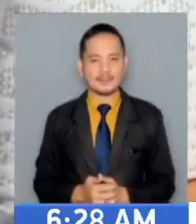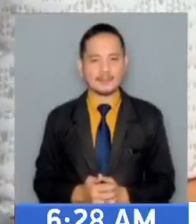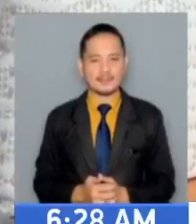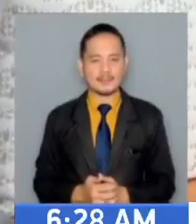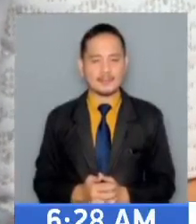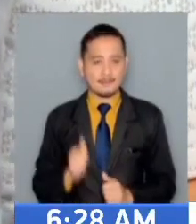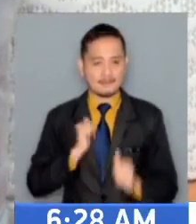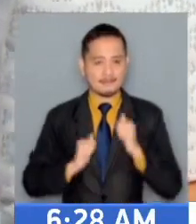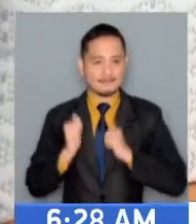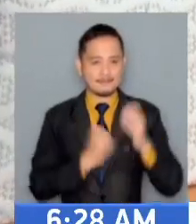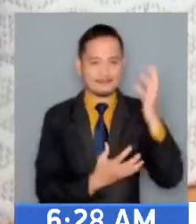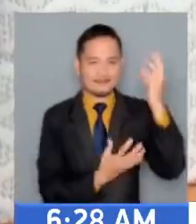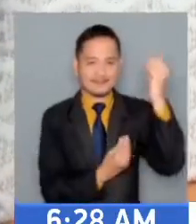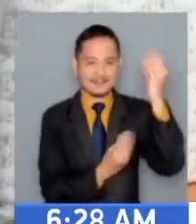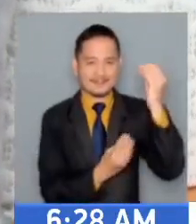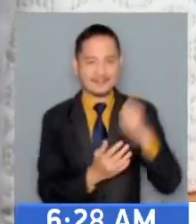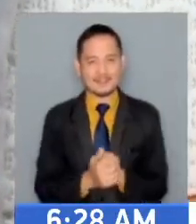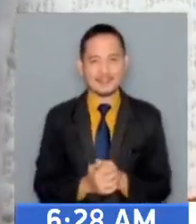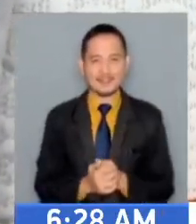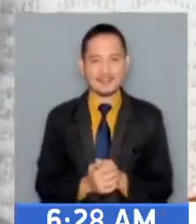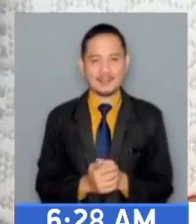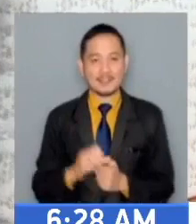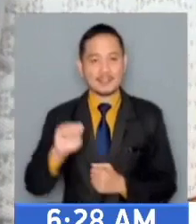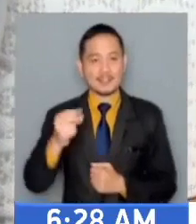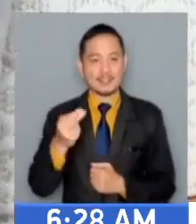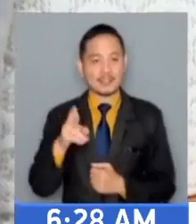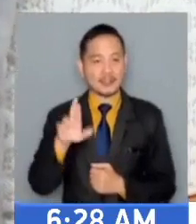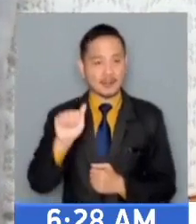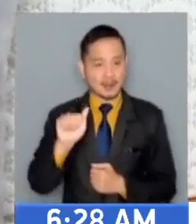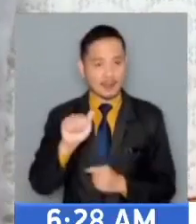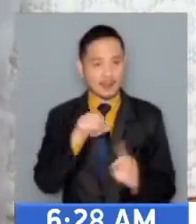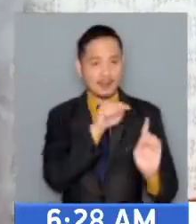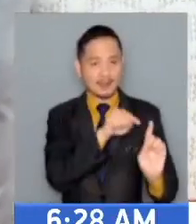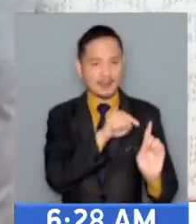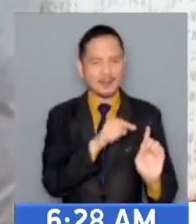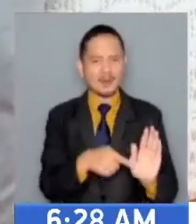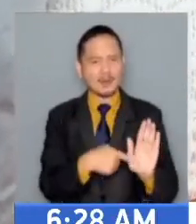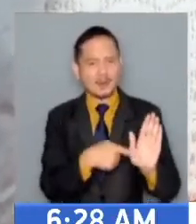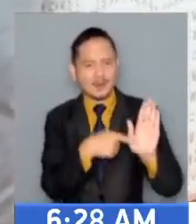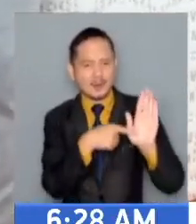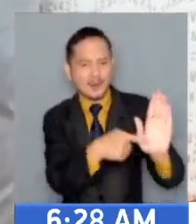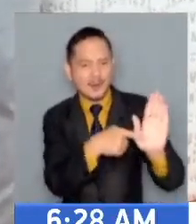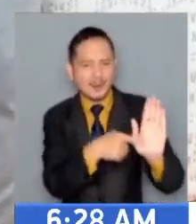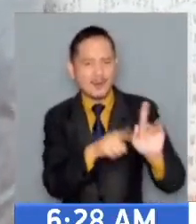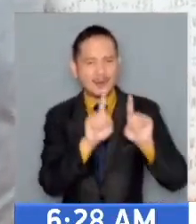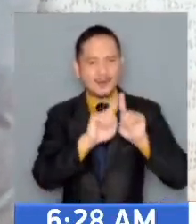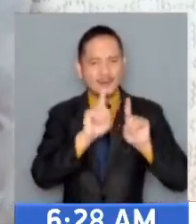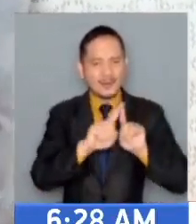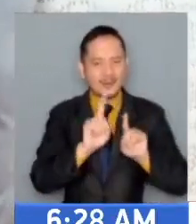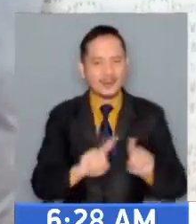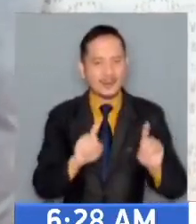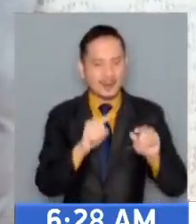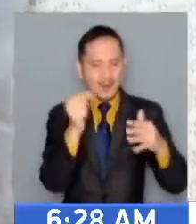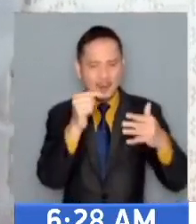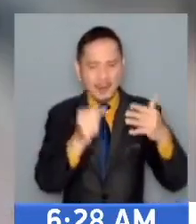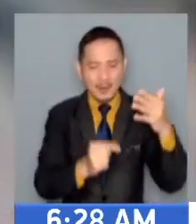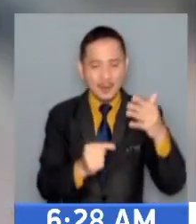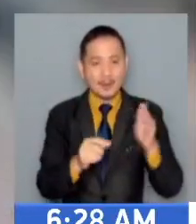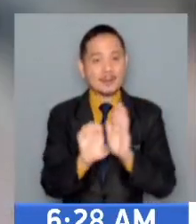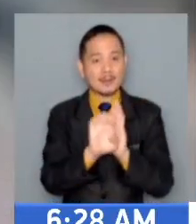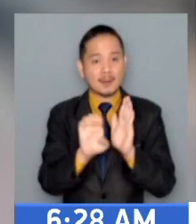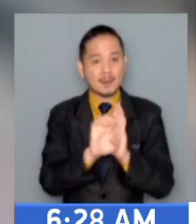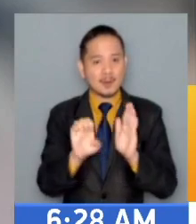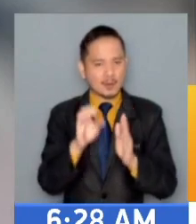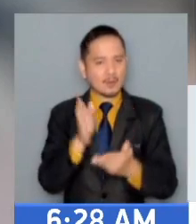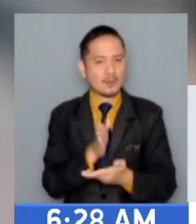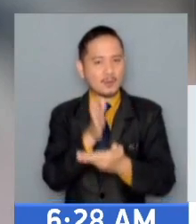Ipinasilip ng ating morning sunshine na si Shaira Diaz ang kanilang nakakilig na South Korean trip ni EA Guzman. Yeah, ba, kaya na-miss natin siya